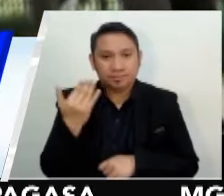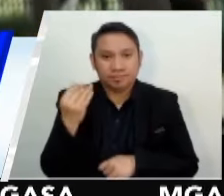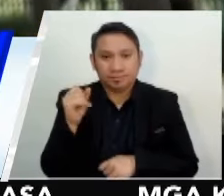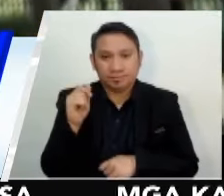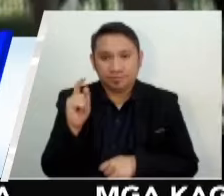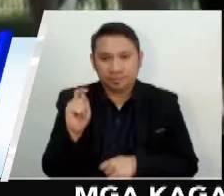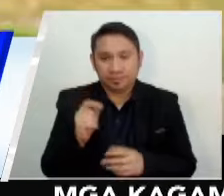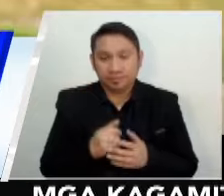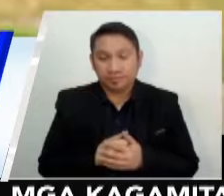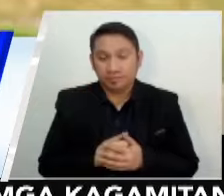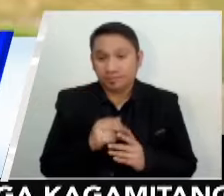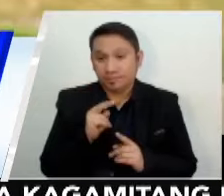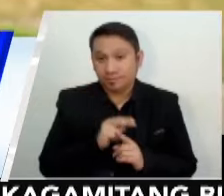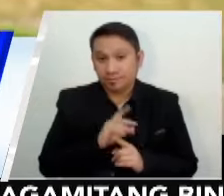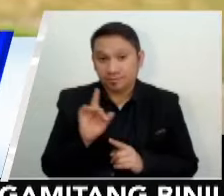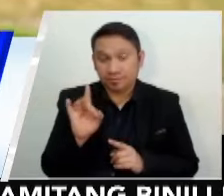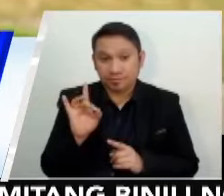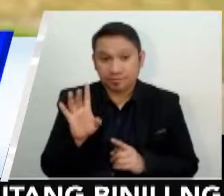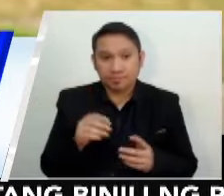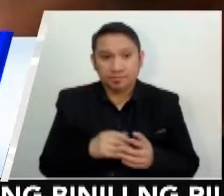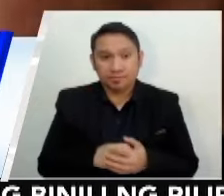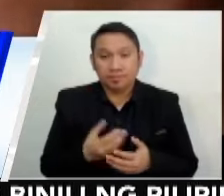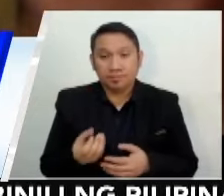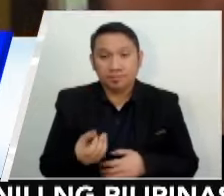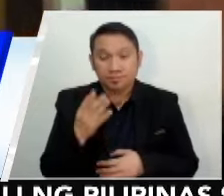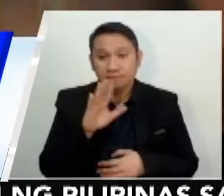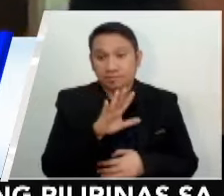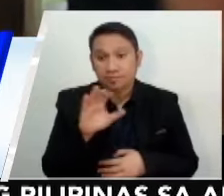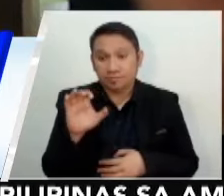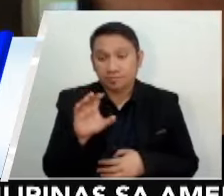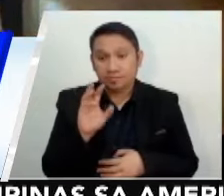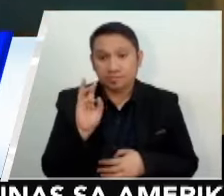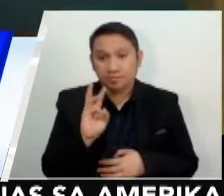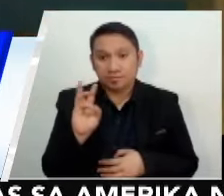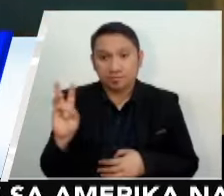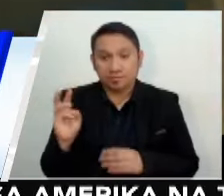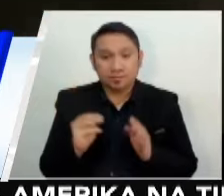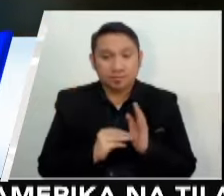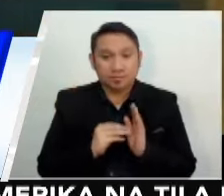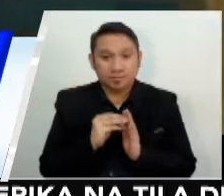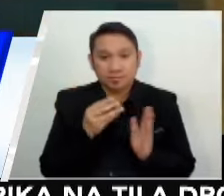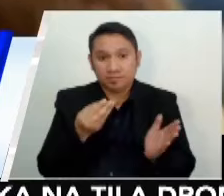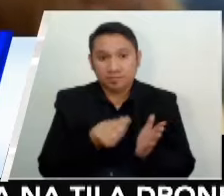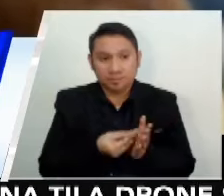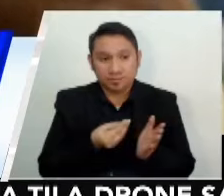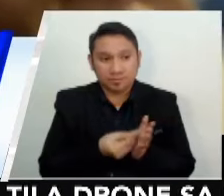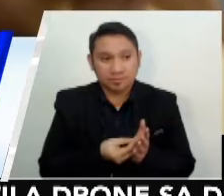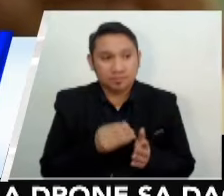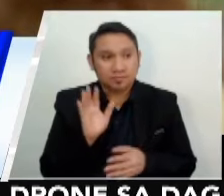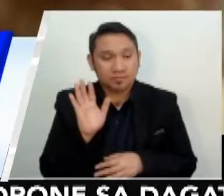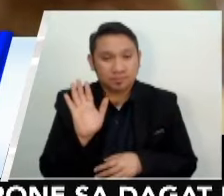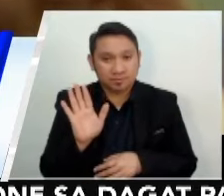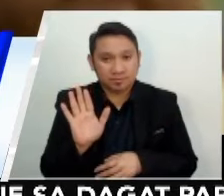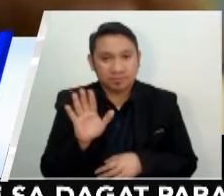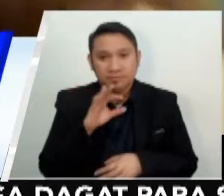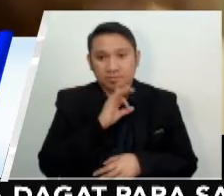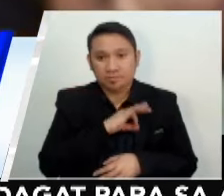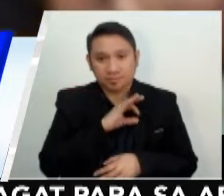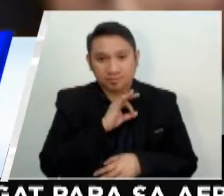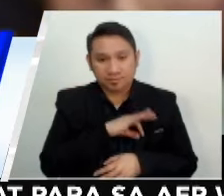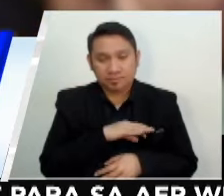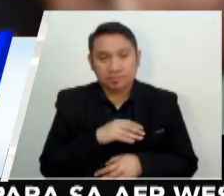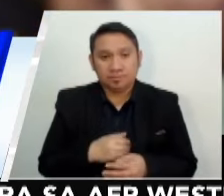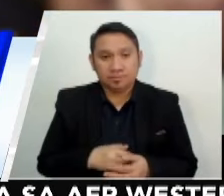November 18, umabot na sa 566 million pesos ang gross na kinita na sa Pilipinas ng collab